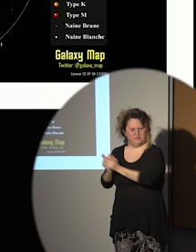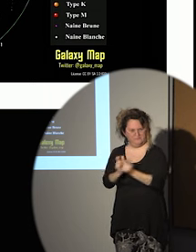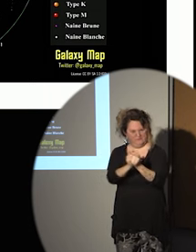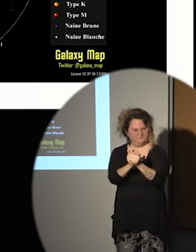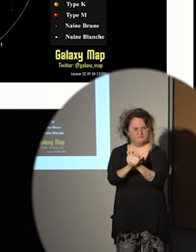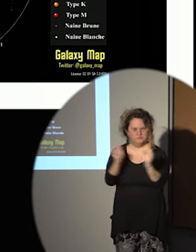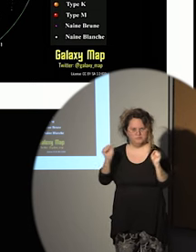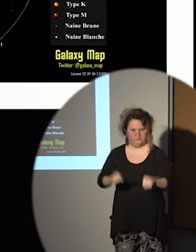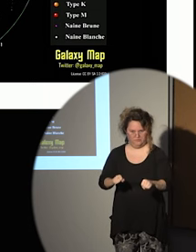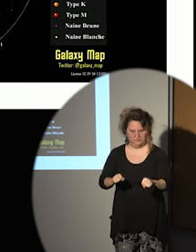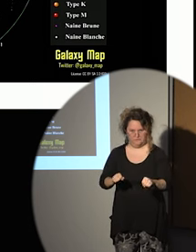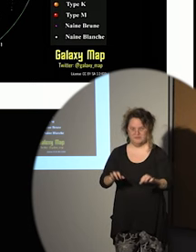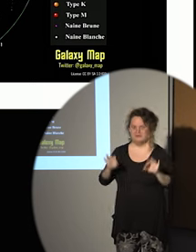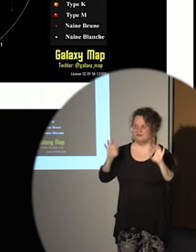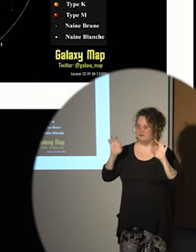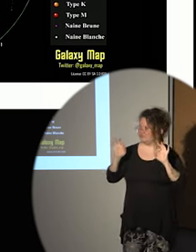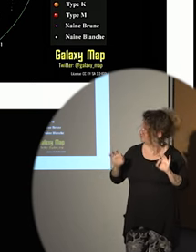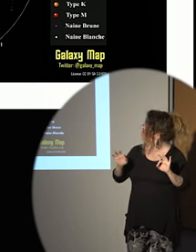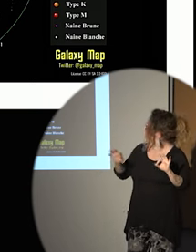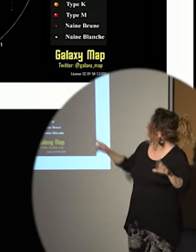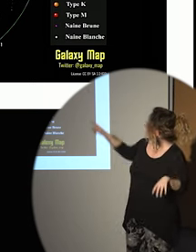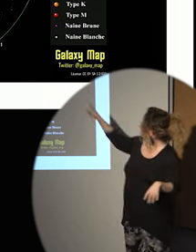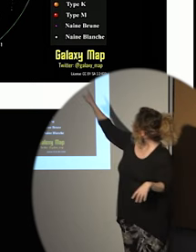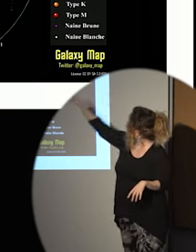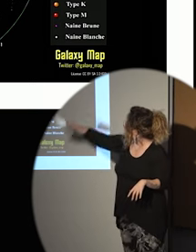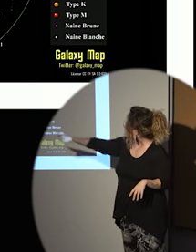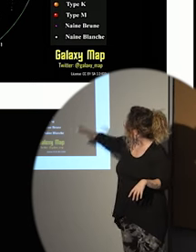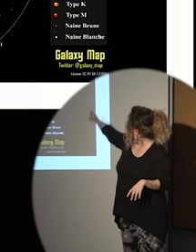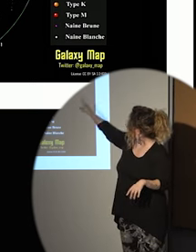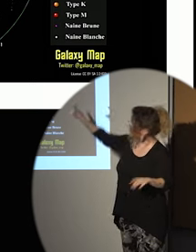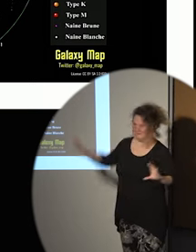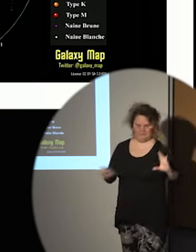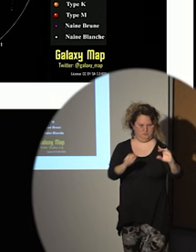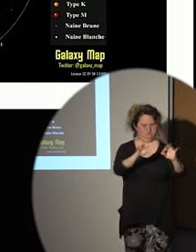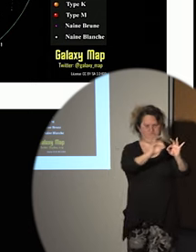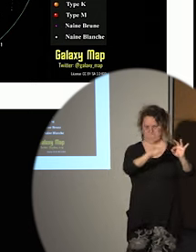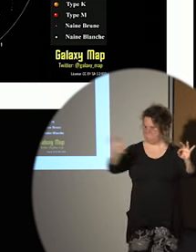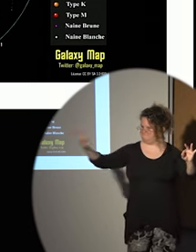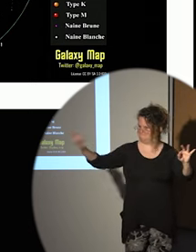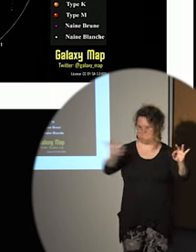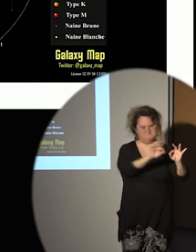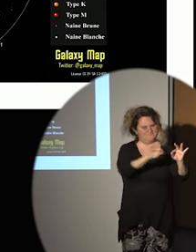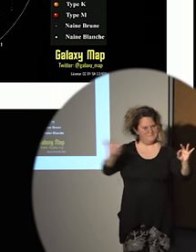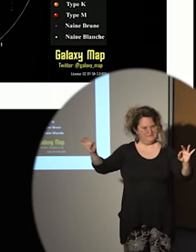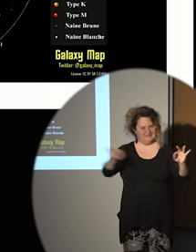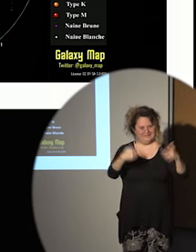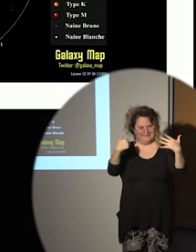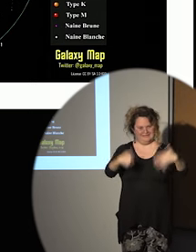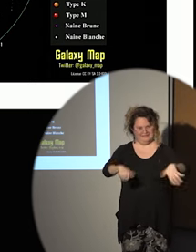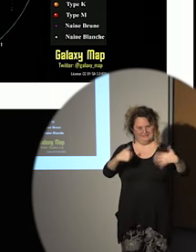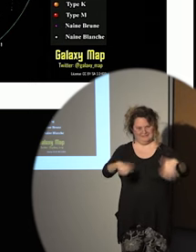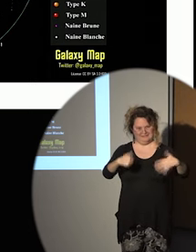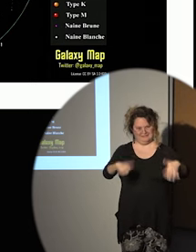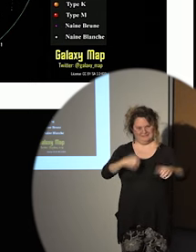contient 16 années-lumière. Le rayon ici, c'est 16 années-lumière. C'est-à-dire qu'il faut 16 ans pour la lumière pour aller du Soleil jusqu'au